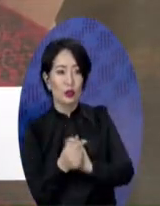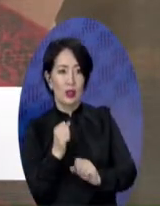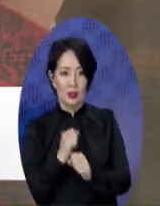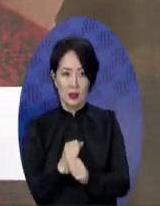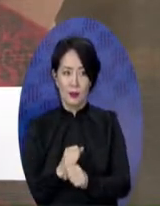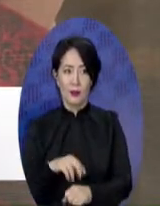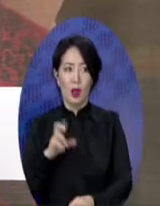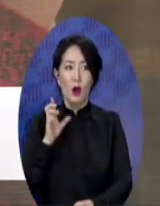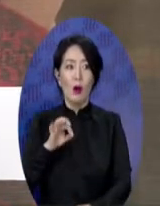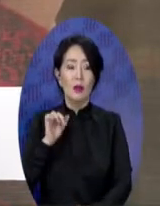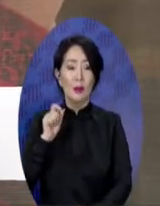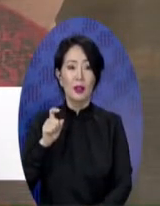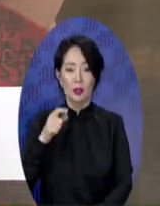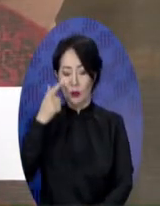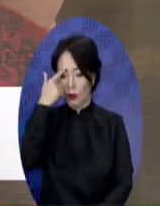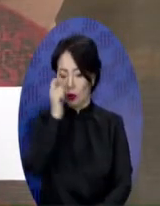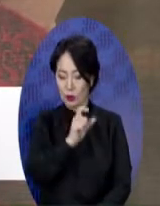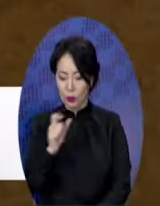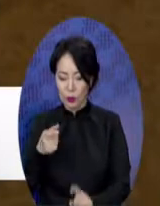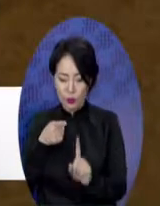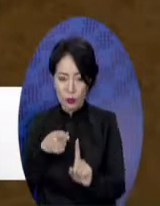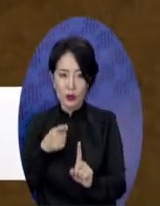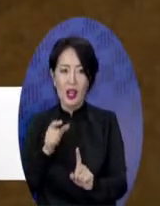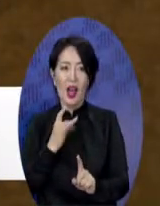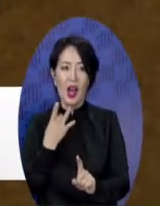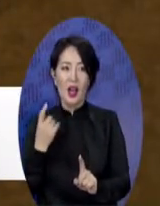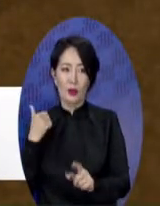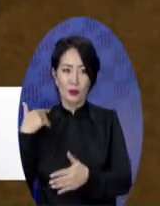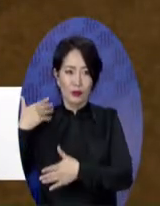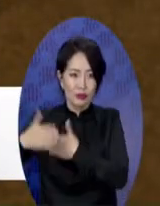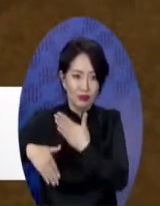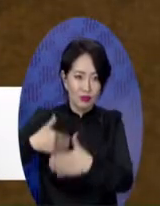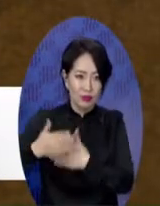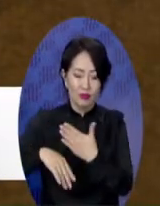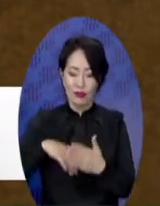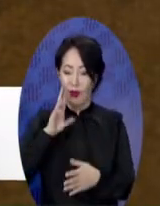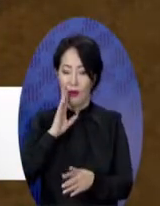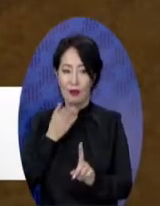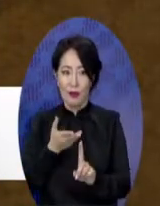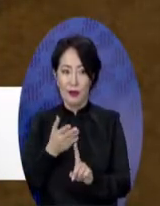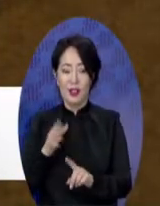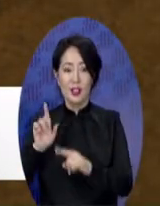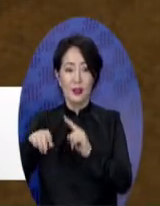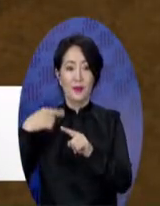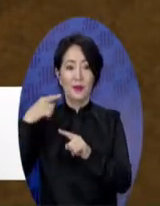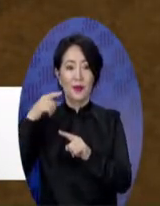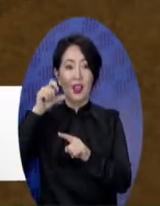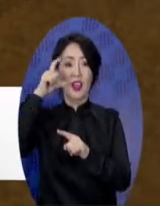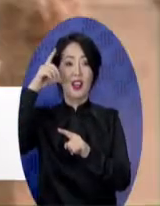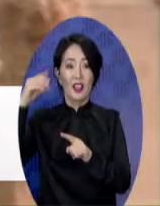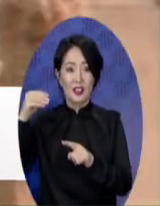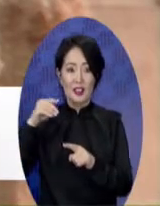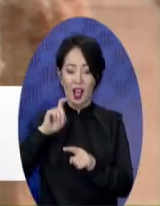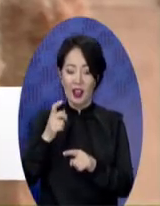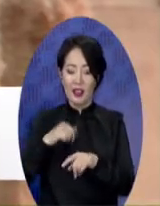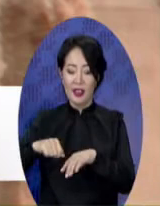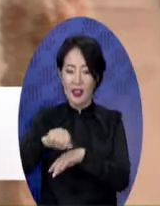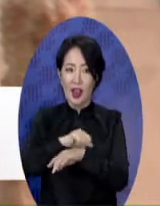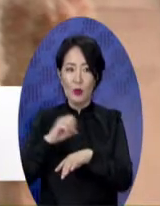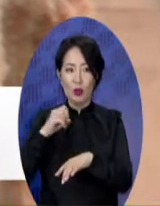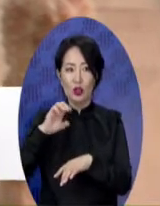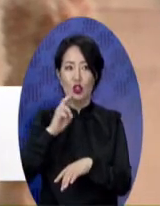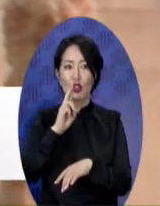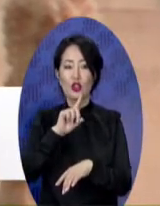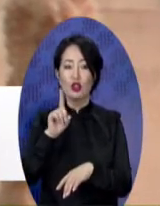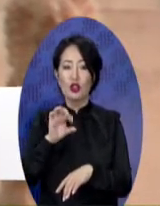үеэрээ монголчуудад эрүүл аюулгүй хүнс нийлүүлэх их үйлсэд зүтгэж явна. Түүний ээж Лувсан долгоор Хинтийн аймгийн ерөнхий зоо техникчээр